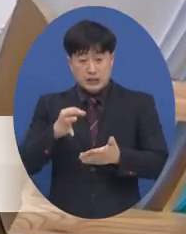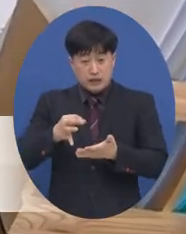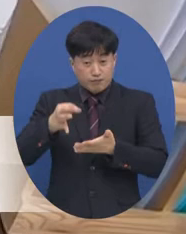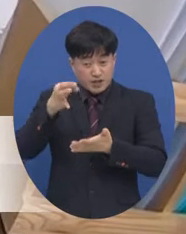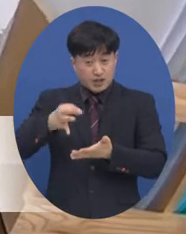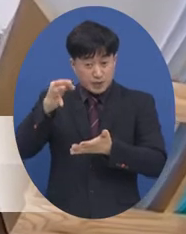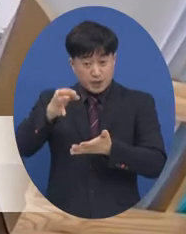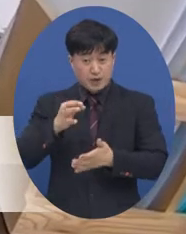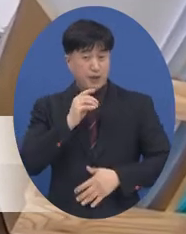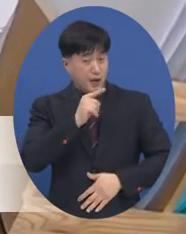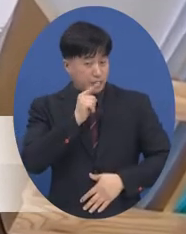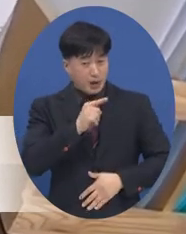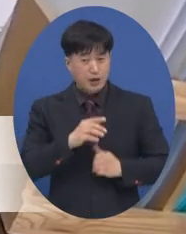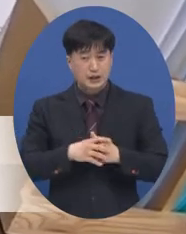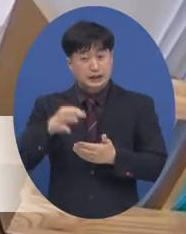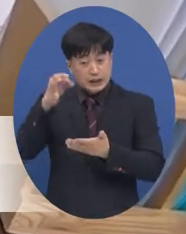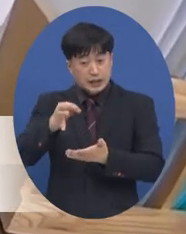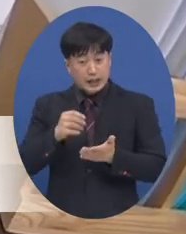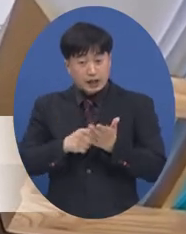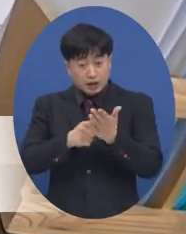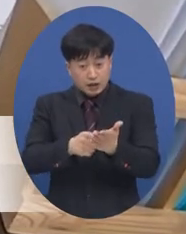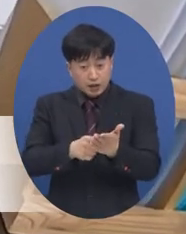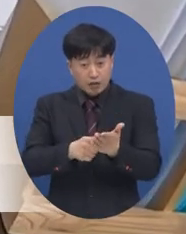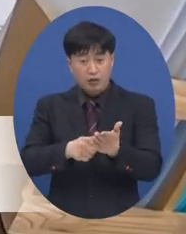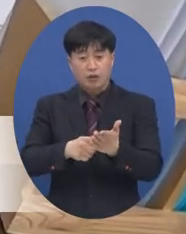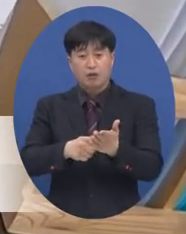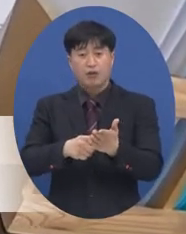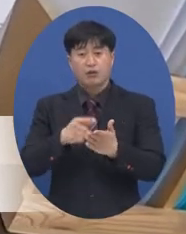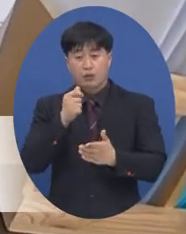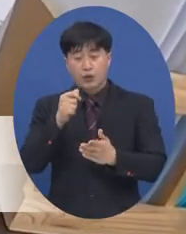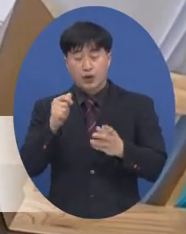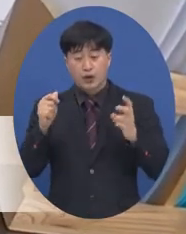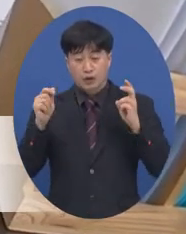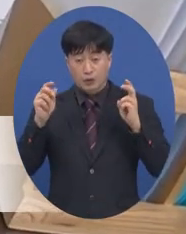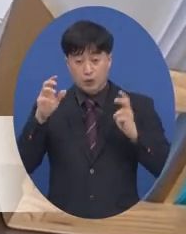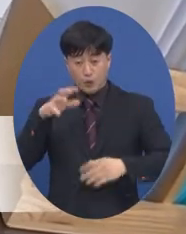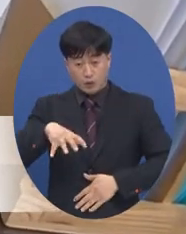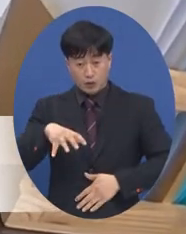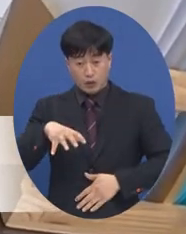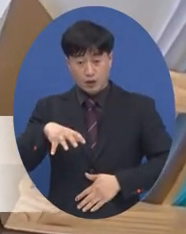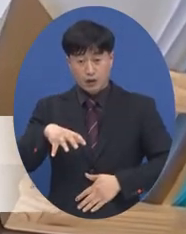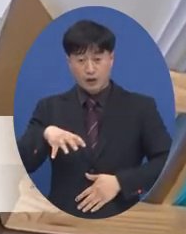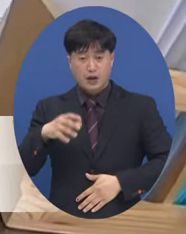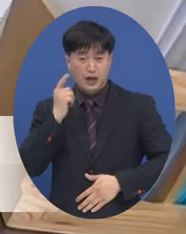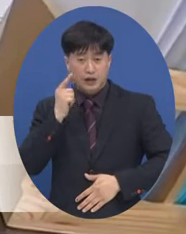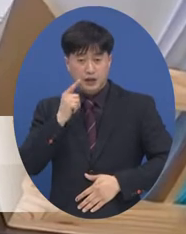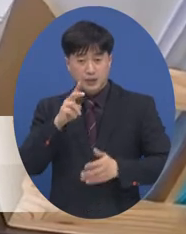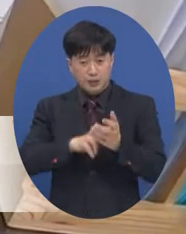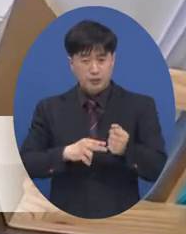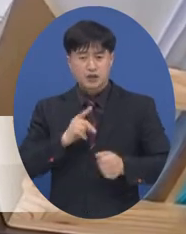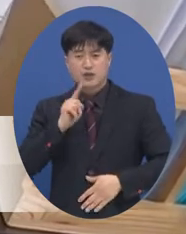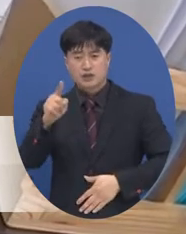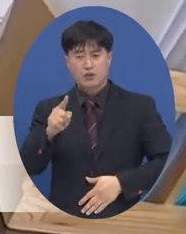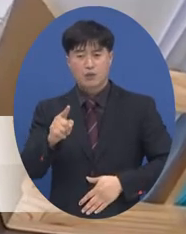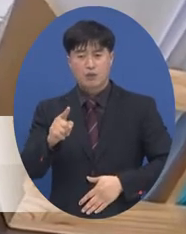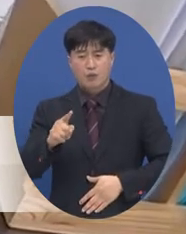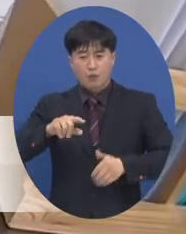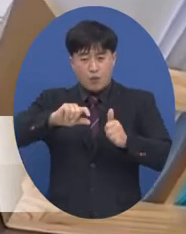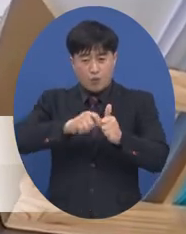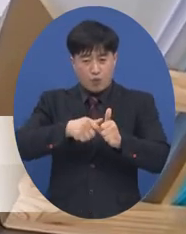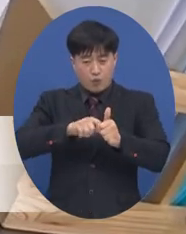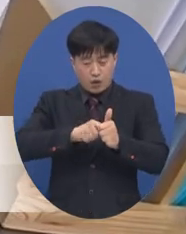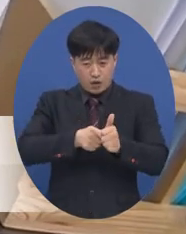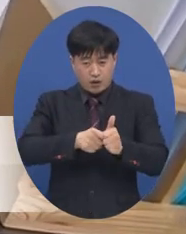올리려고 하고, 그다음에 싸게 내놓은 부동산에 대해서는 허위매물 신고를 하고, 허위매물 신고를